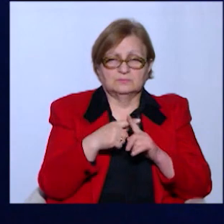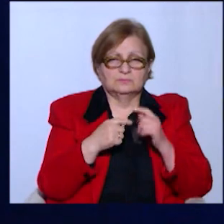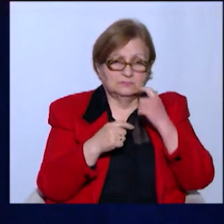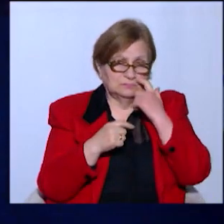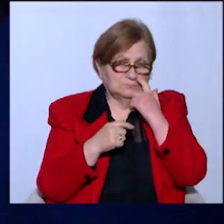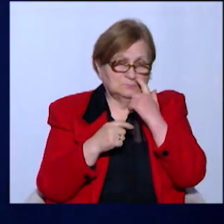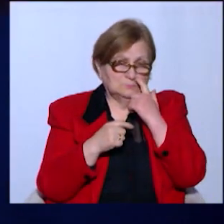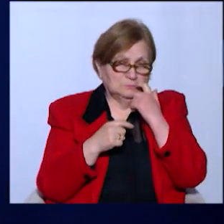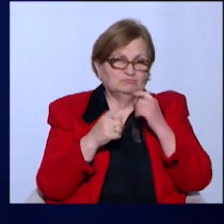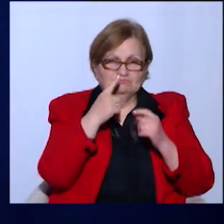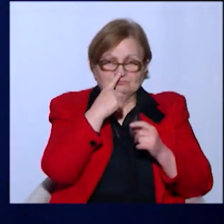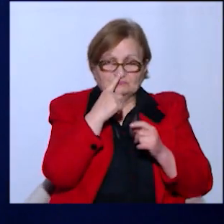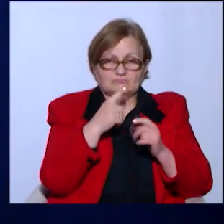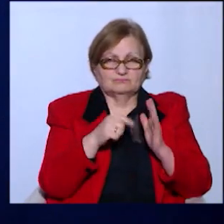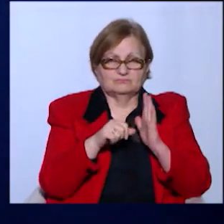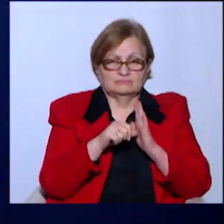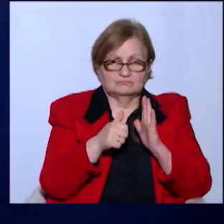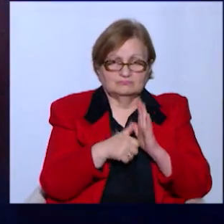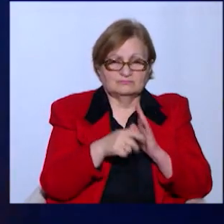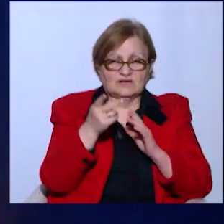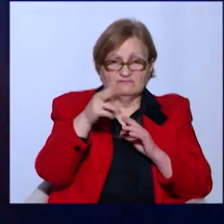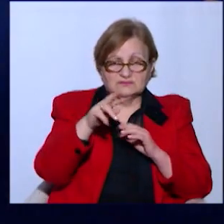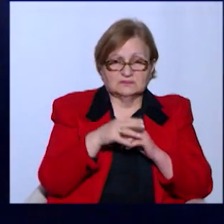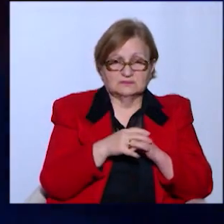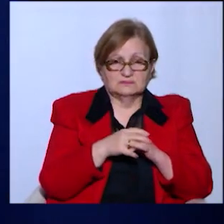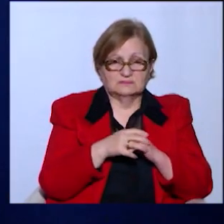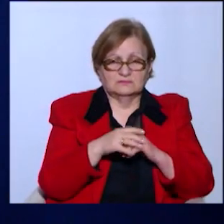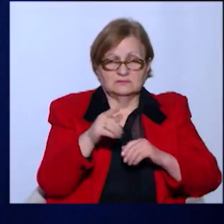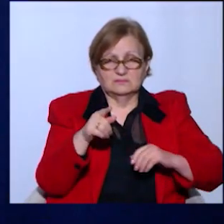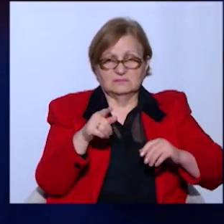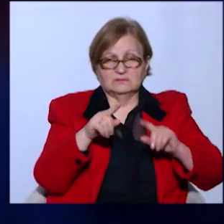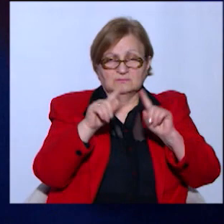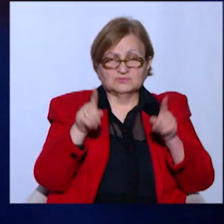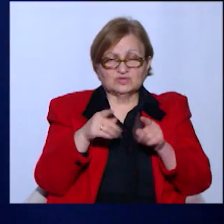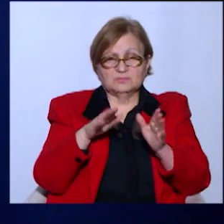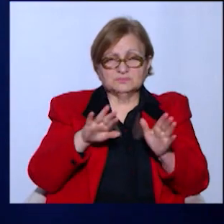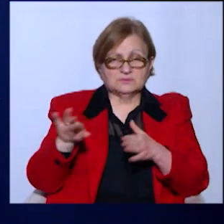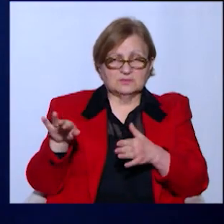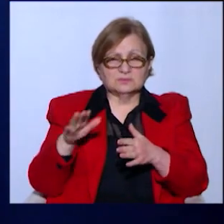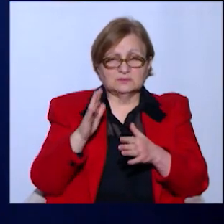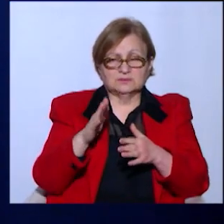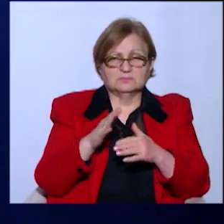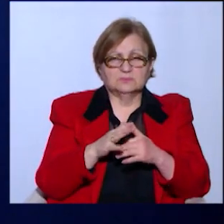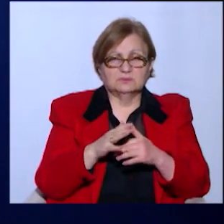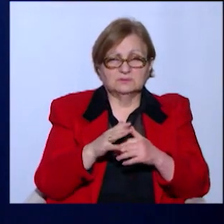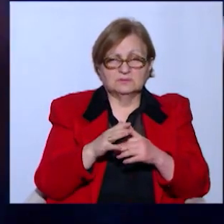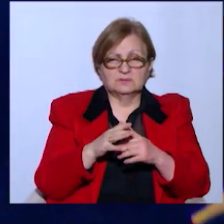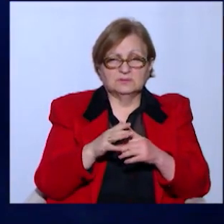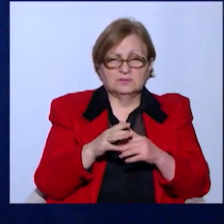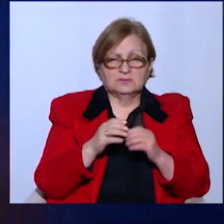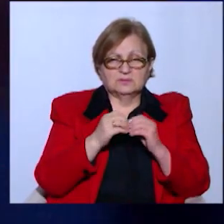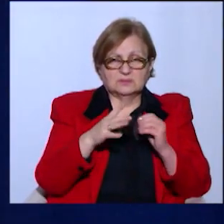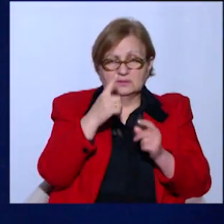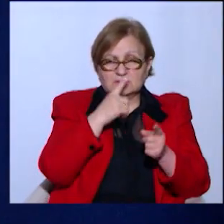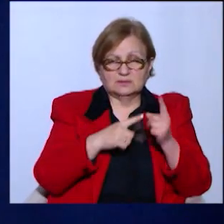დამატებული 15-ჯერ და ეს არის 16-ის კვადრატი, აქ რო ფრჩილებს გარეთ გავიტანოთ 15, ფრჩილებში